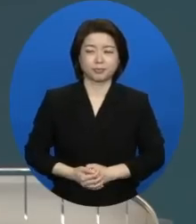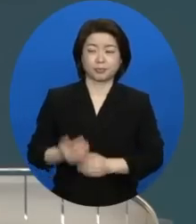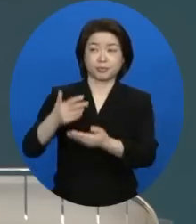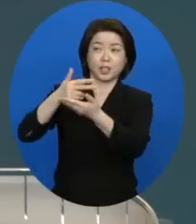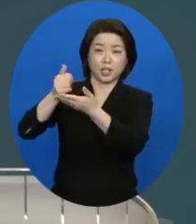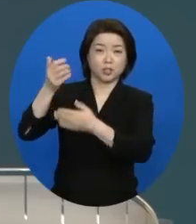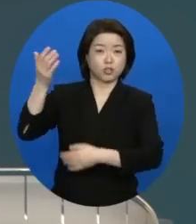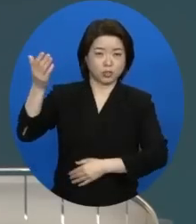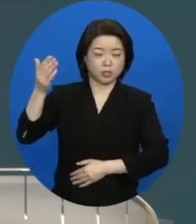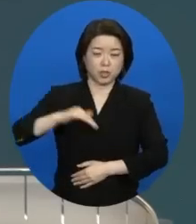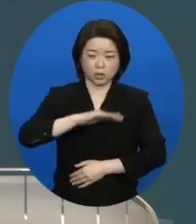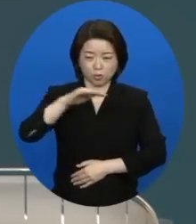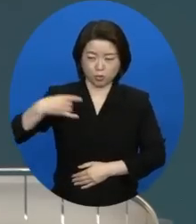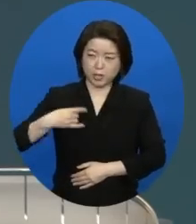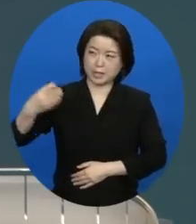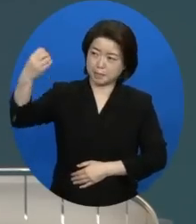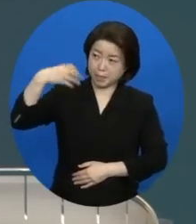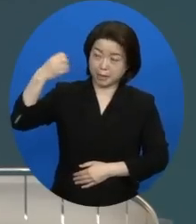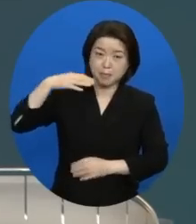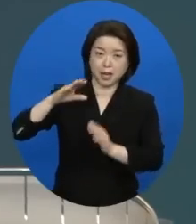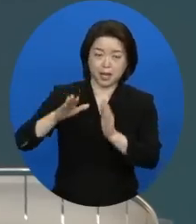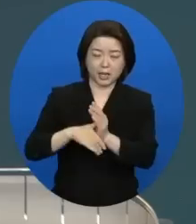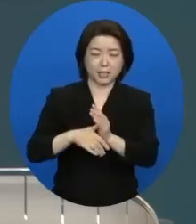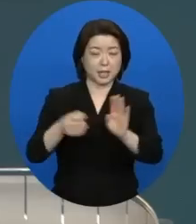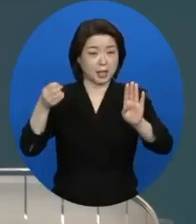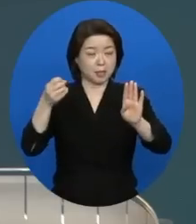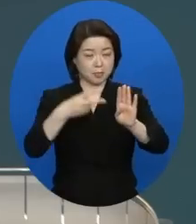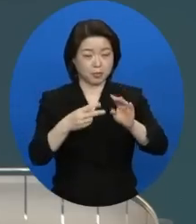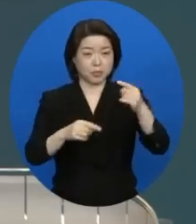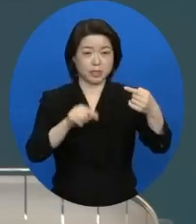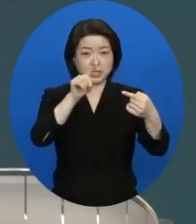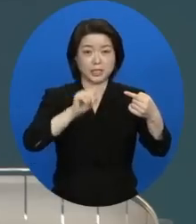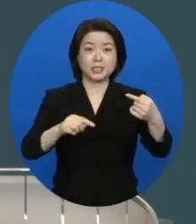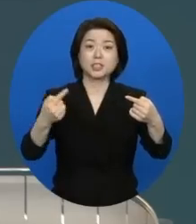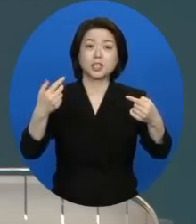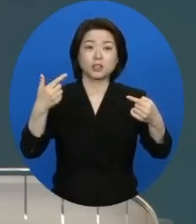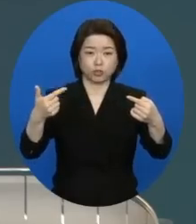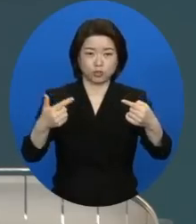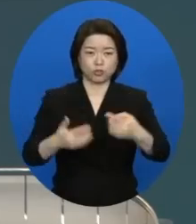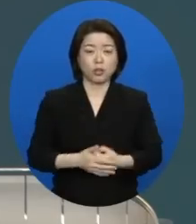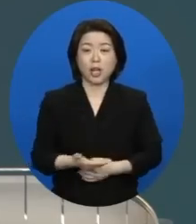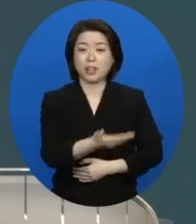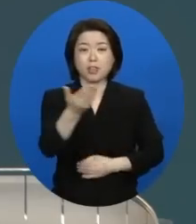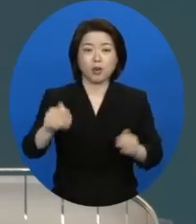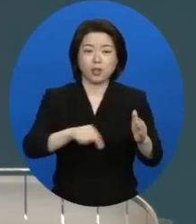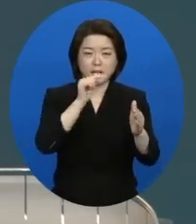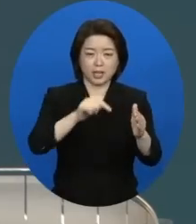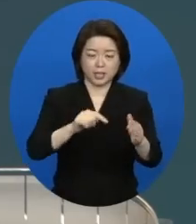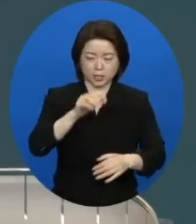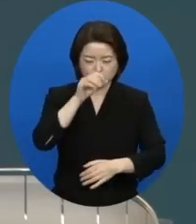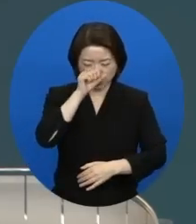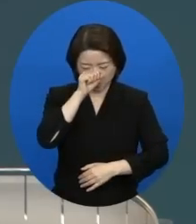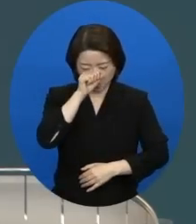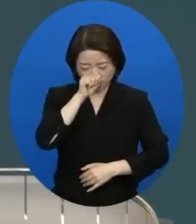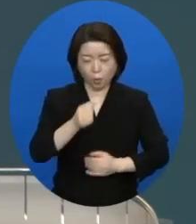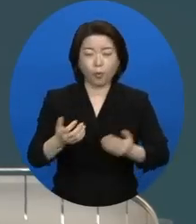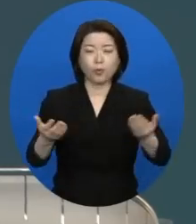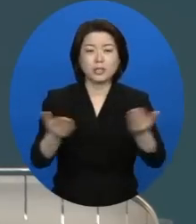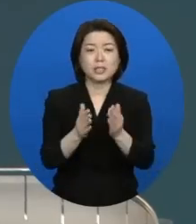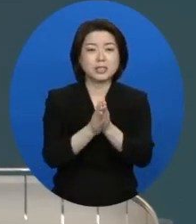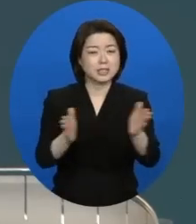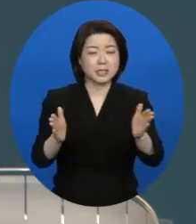주님께서 우리에게 말씀하실 때 빌립보서 1장 6절입니다. 너희 안에서 착한 일을